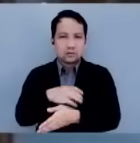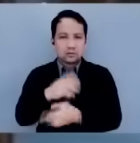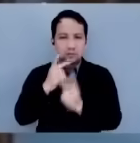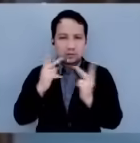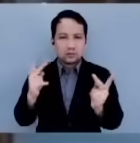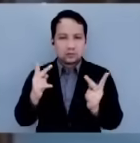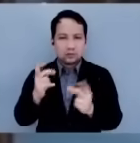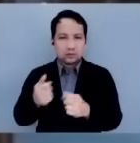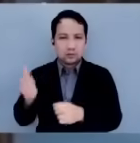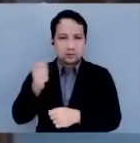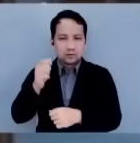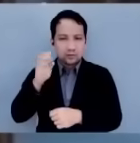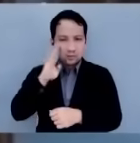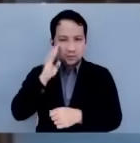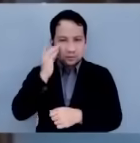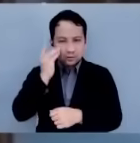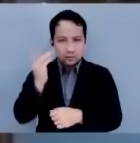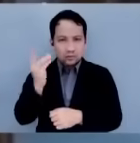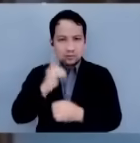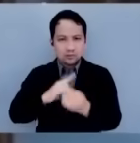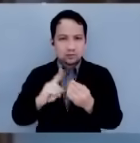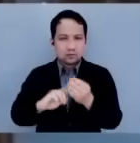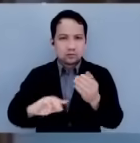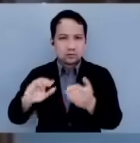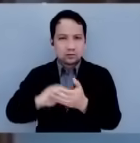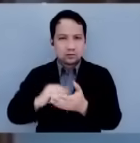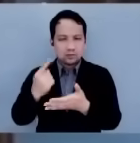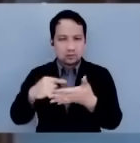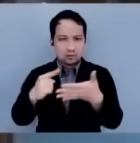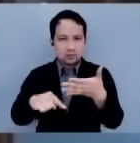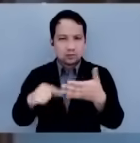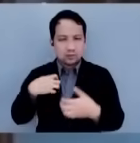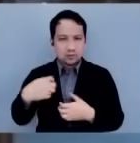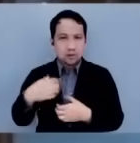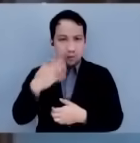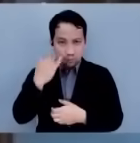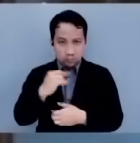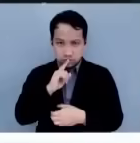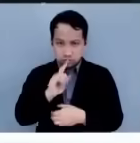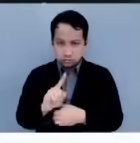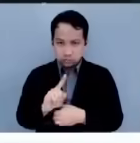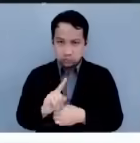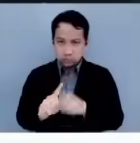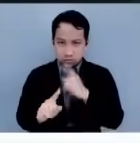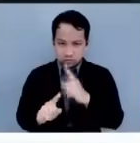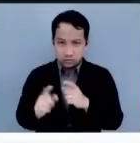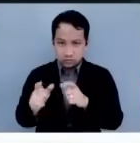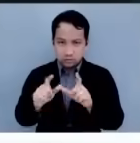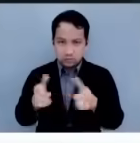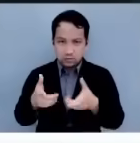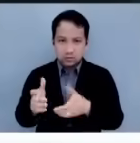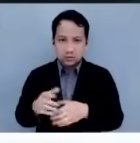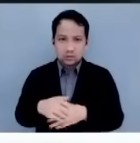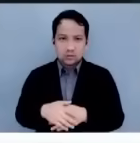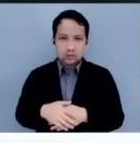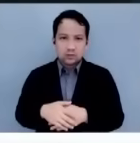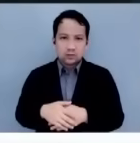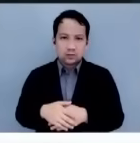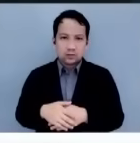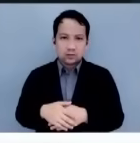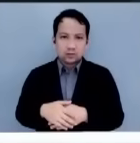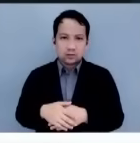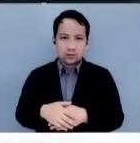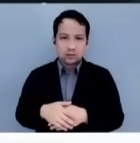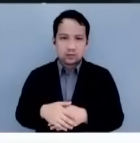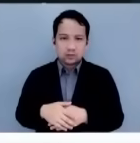Chairman Bato de Rosa sa muling pagkumpirma sa mga pulis kung Talaga bang lehitimo ang OP o hindi klaruhin natin